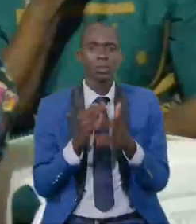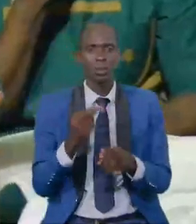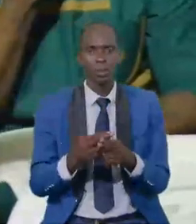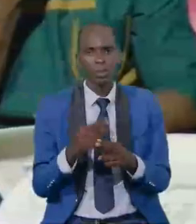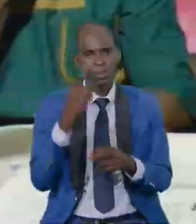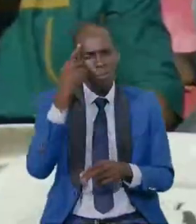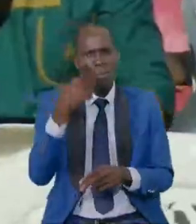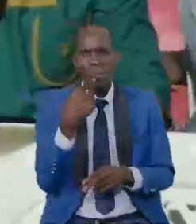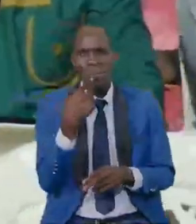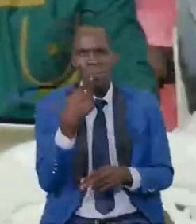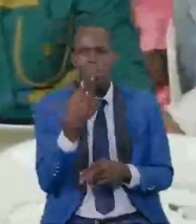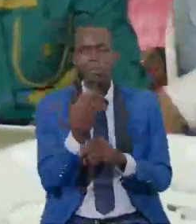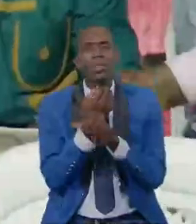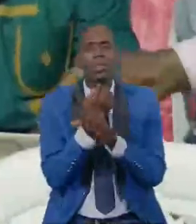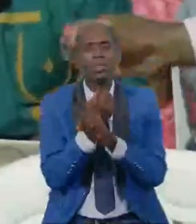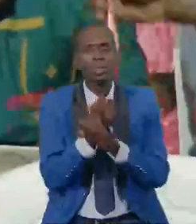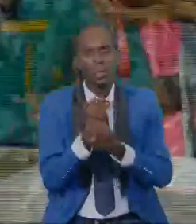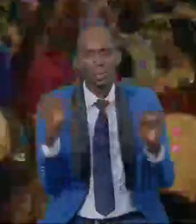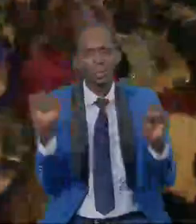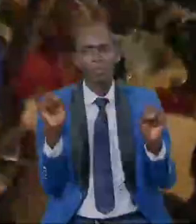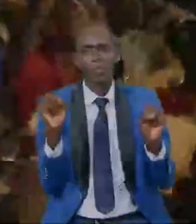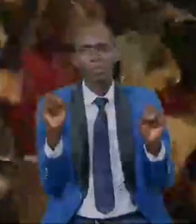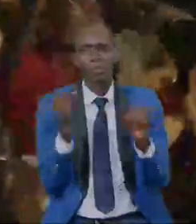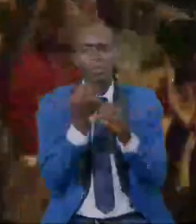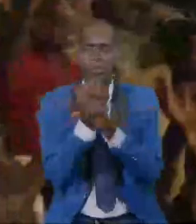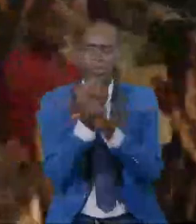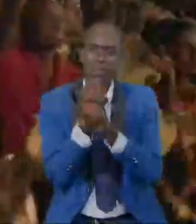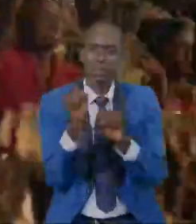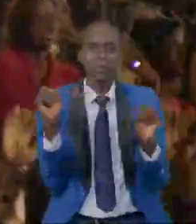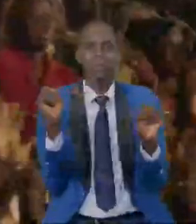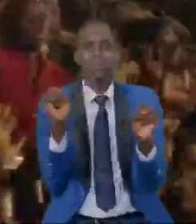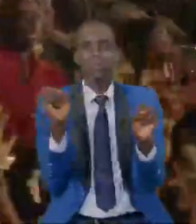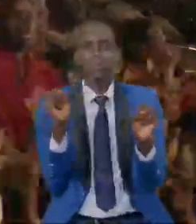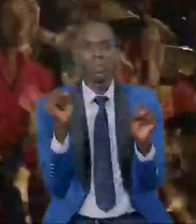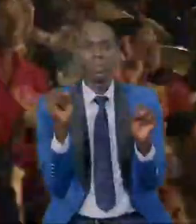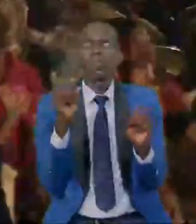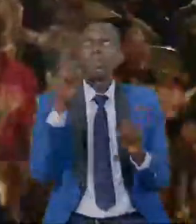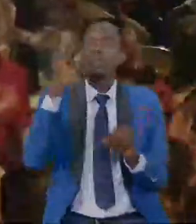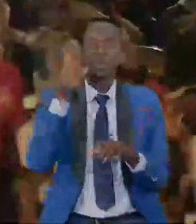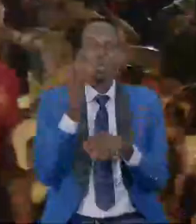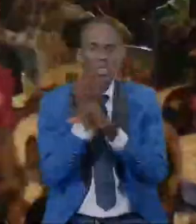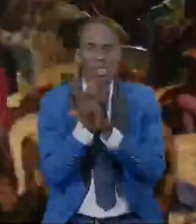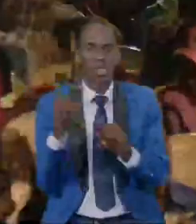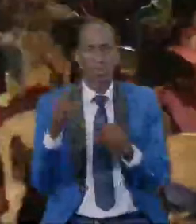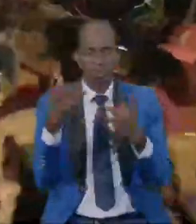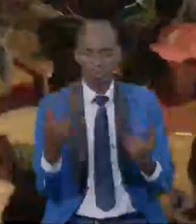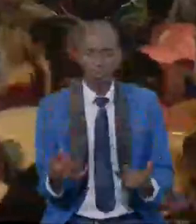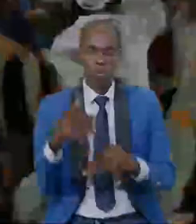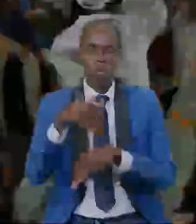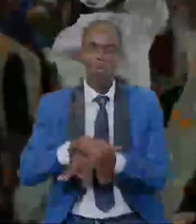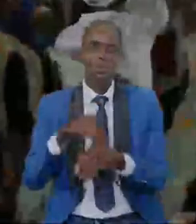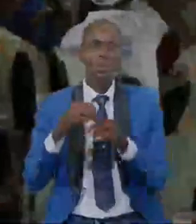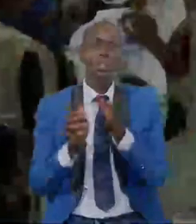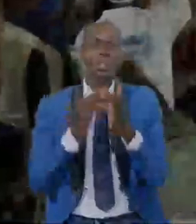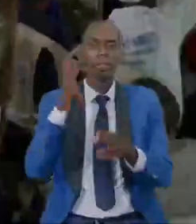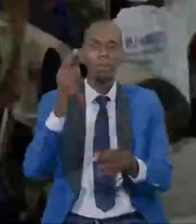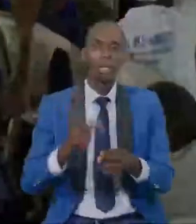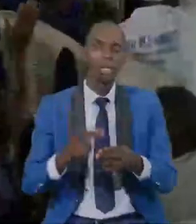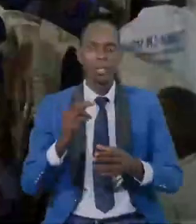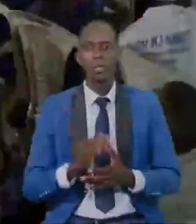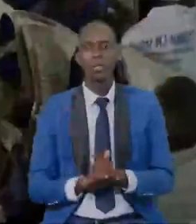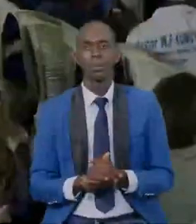Où êtes-vous? Le salut pour vous. Le salut pour vous. Il vous sauvera ce soir